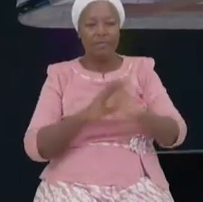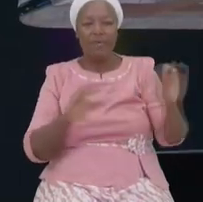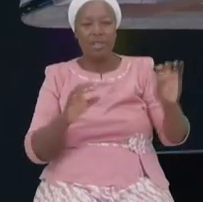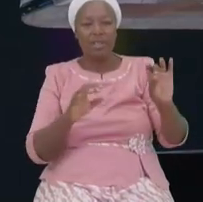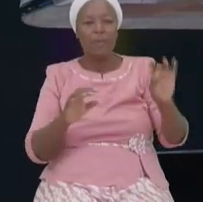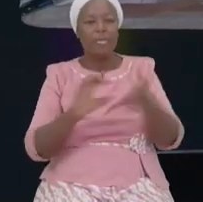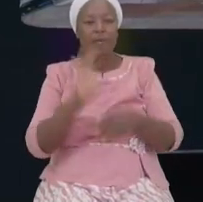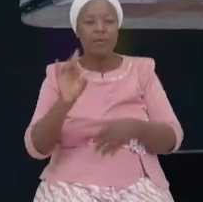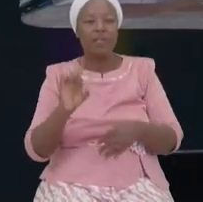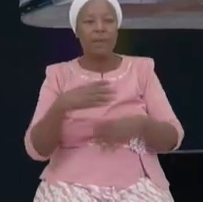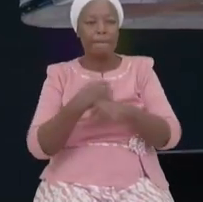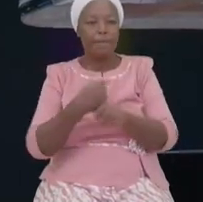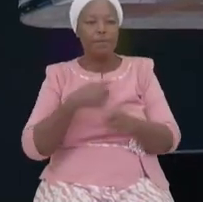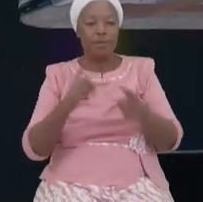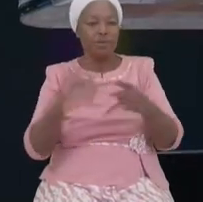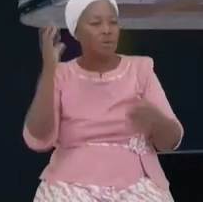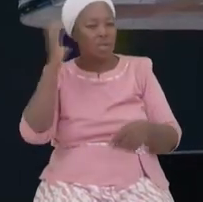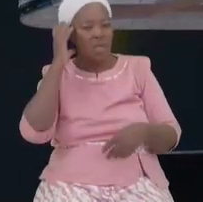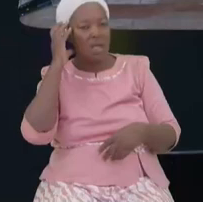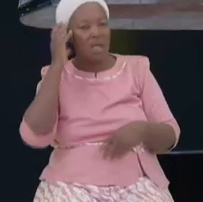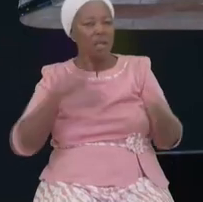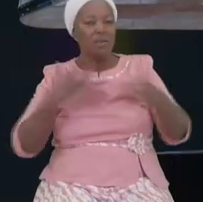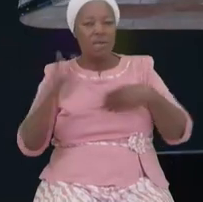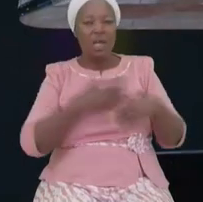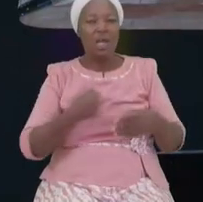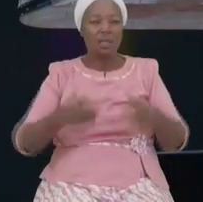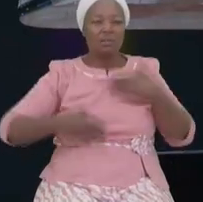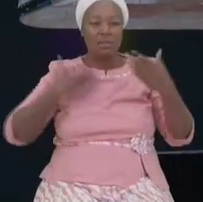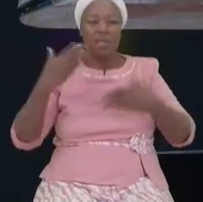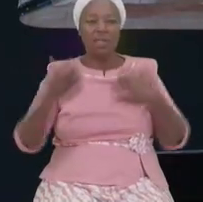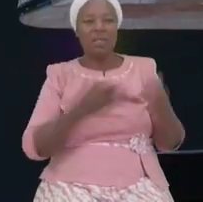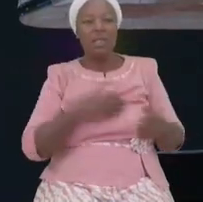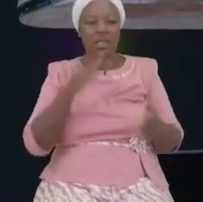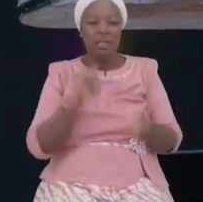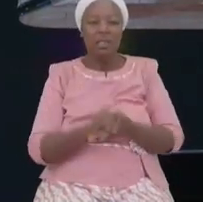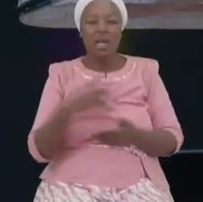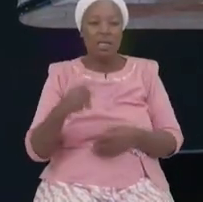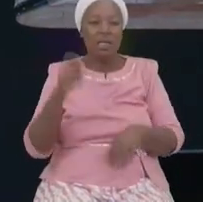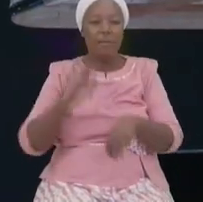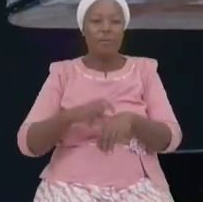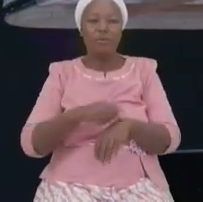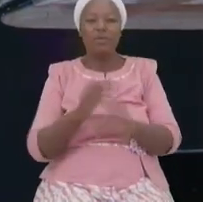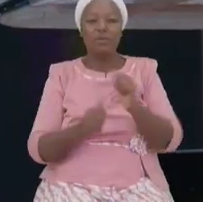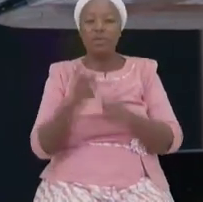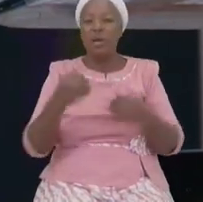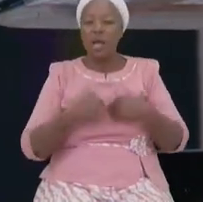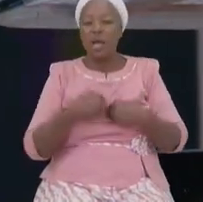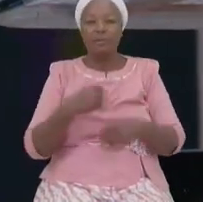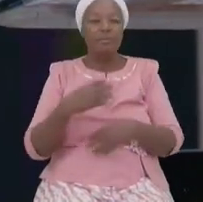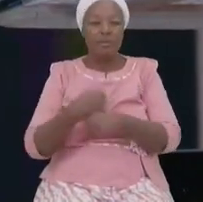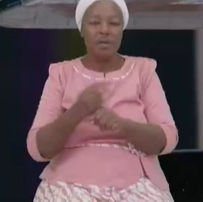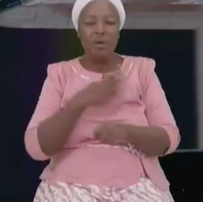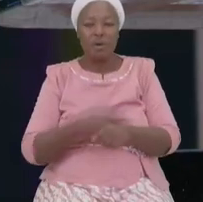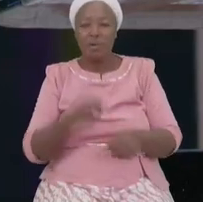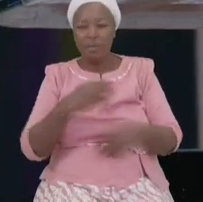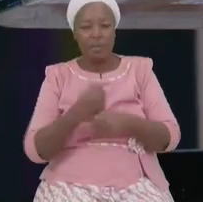Verset 9. Verset 10. Annonce-moi l'allégresse et la joie et les os que tu as brisés se réjouiront. Verset 11.